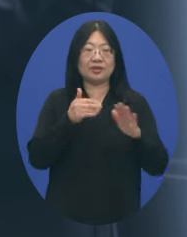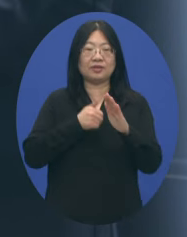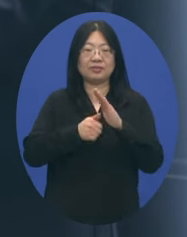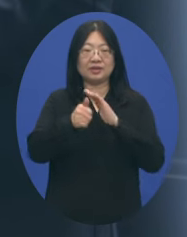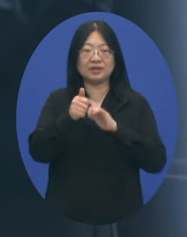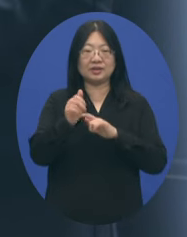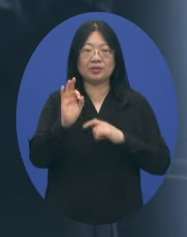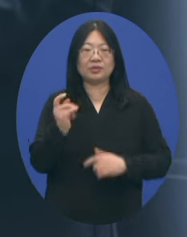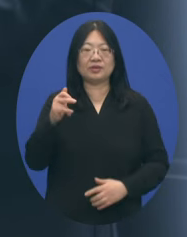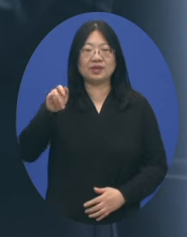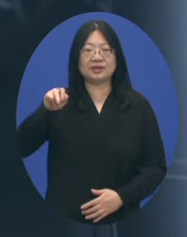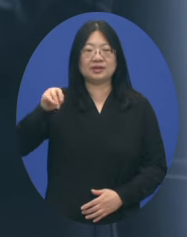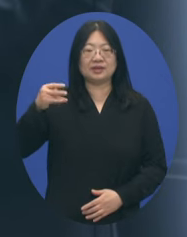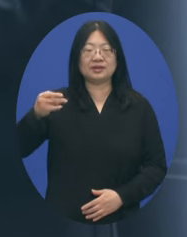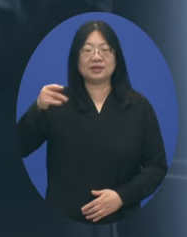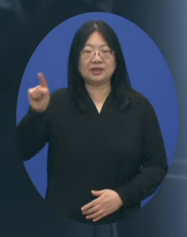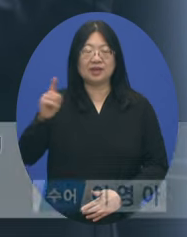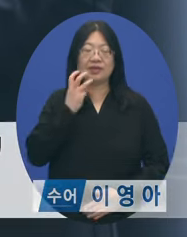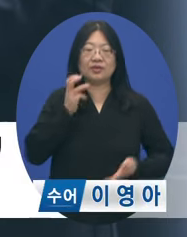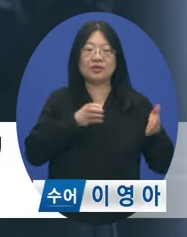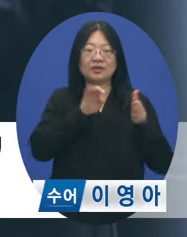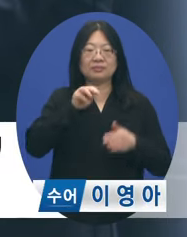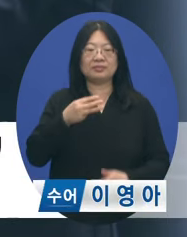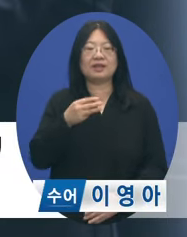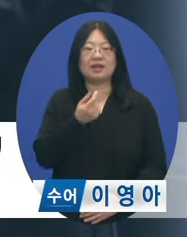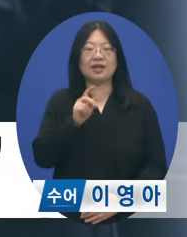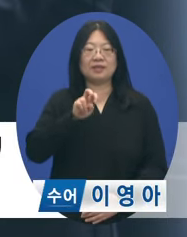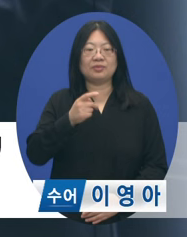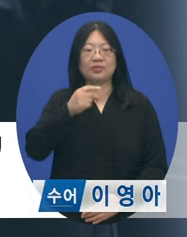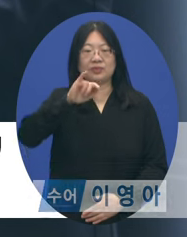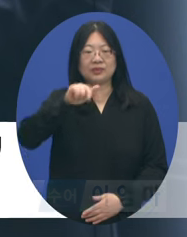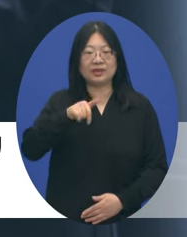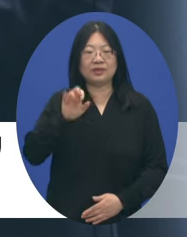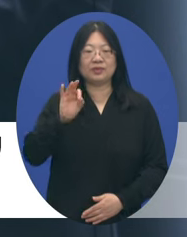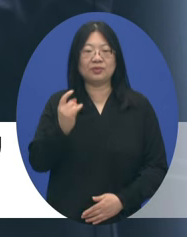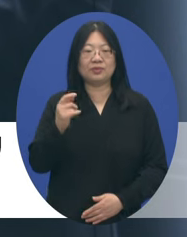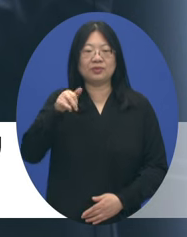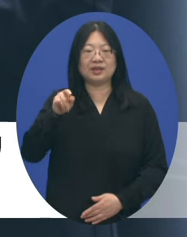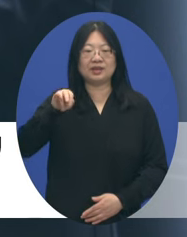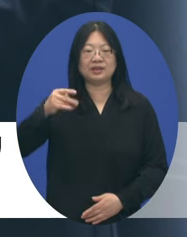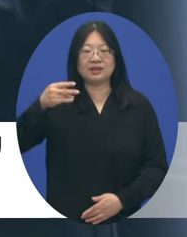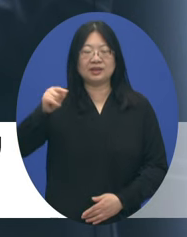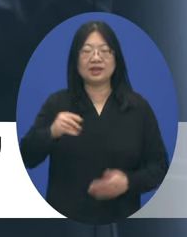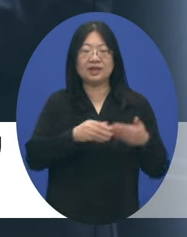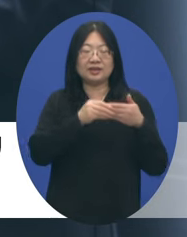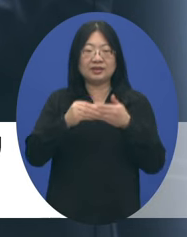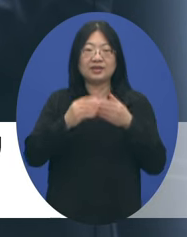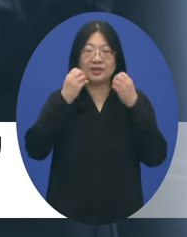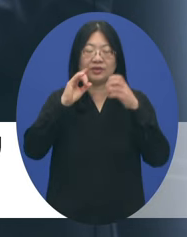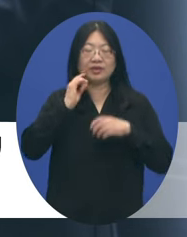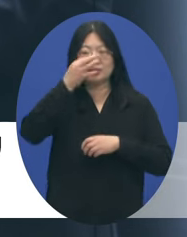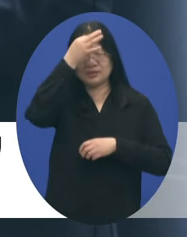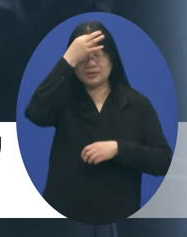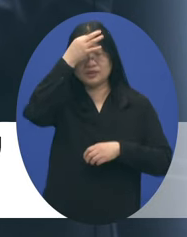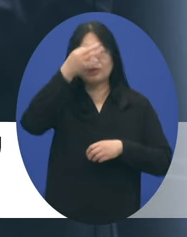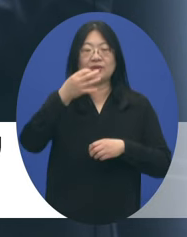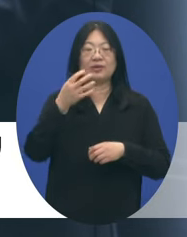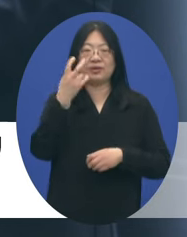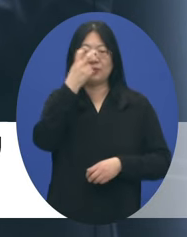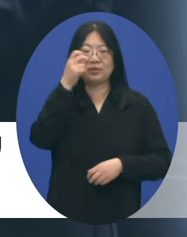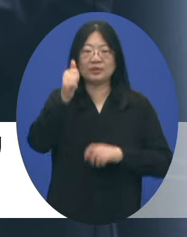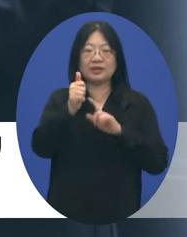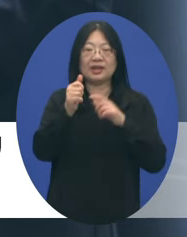경기도를 대표하는 오케스트라, 경기 필하모닉 오케스트라를 이끌 새로운 예술 감독의 피아니스트이자 지휘자인 김선욱